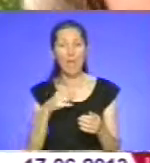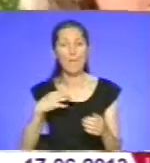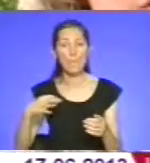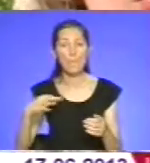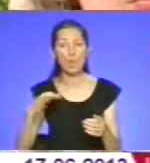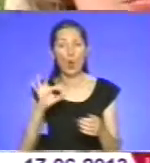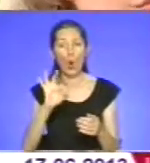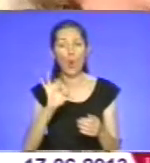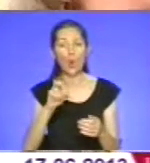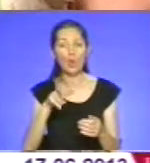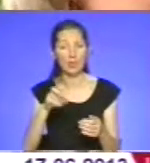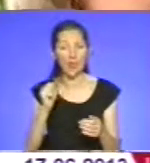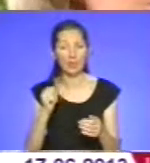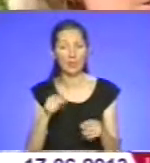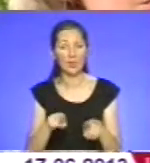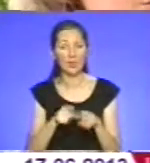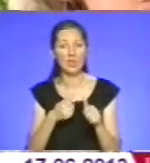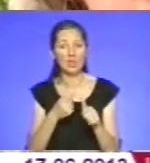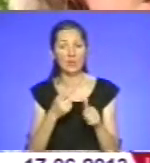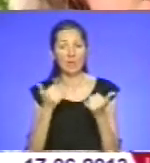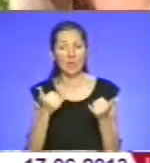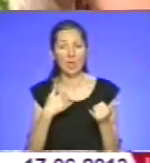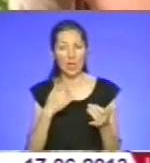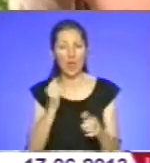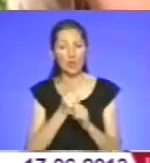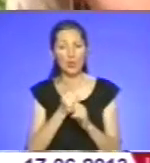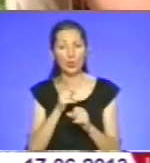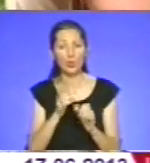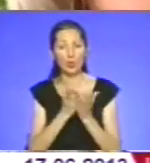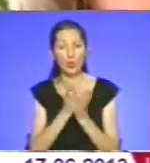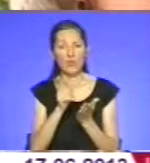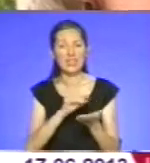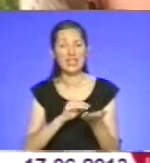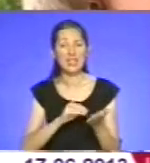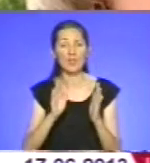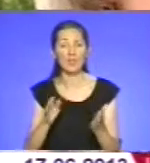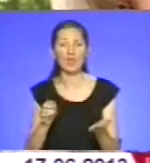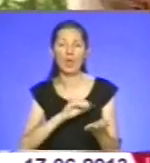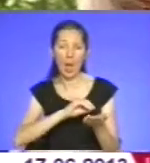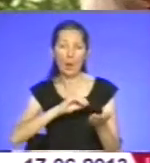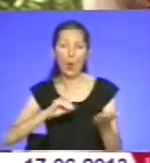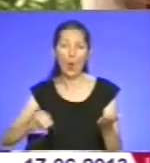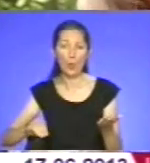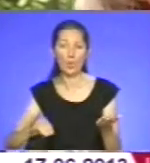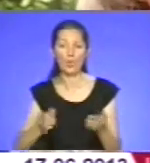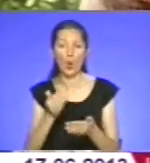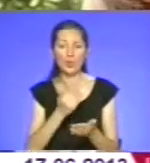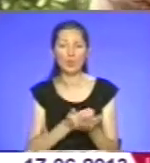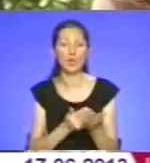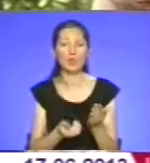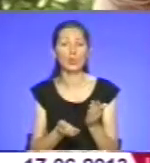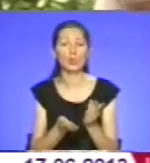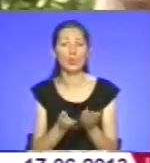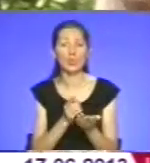Зараз я над нею працюю, тому що він залишив лише рукопис цієї книжки, останню частину. От,